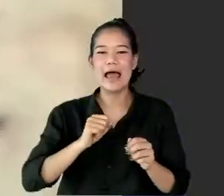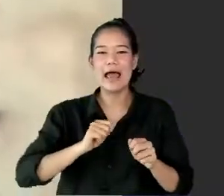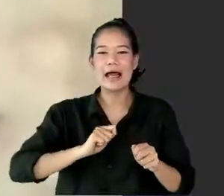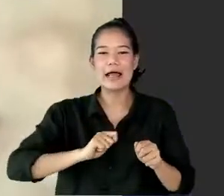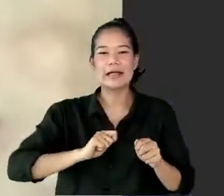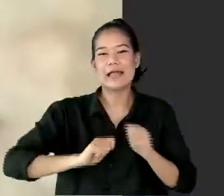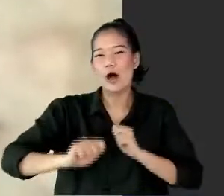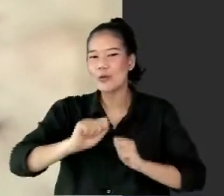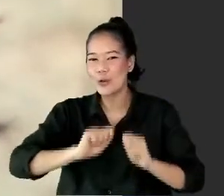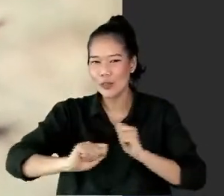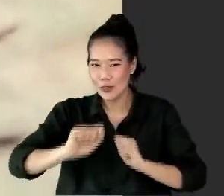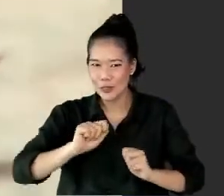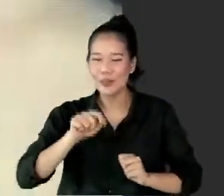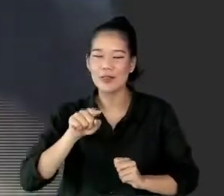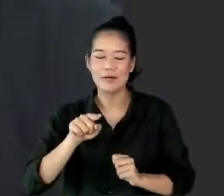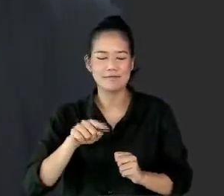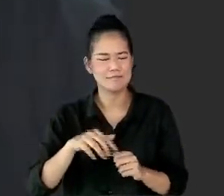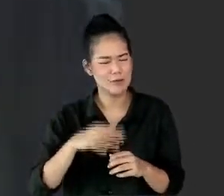sayurnya?